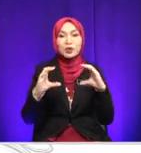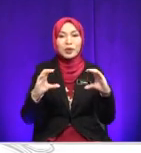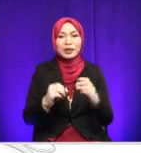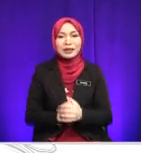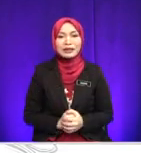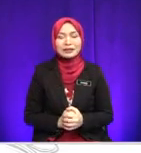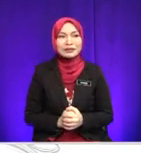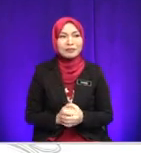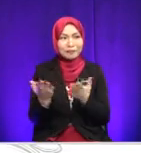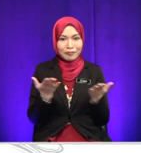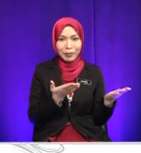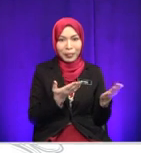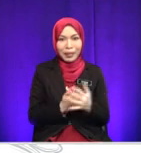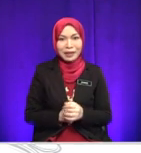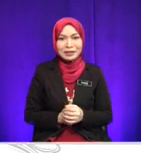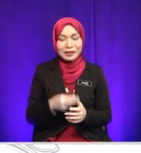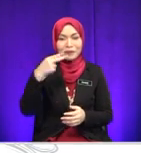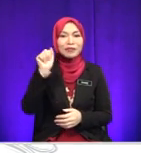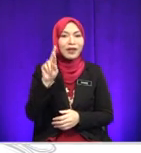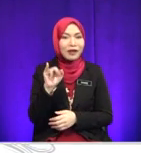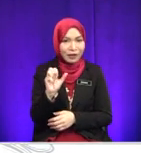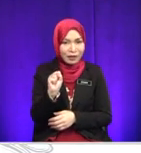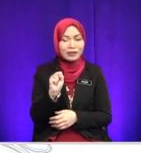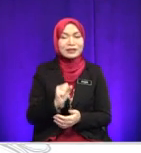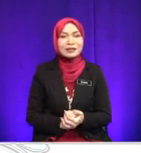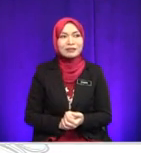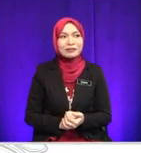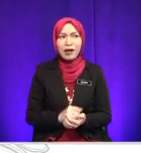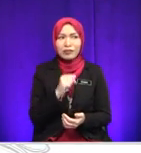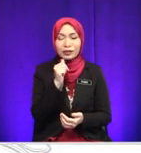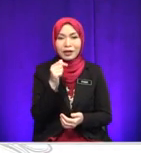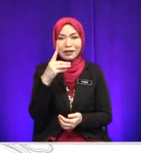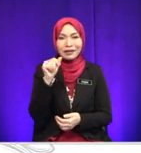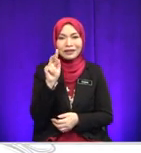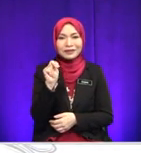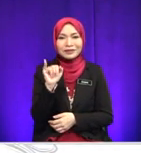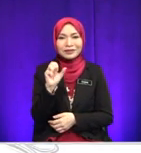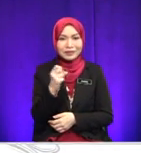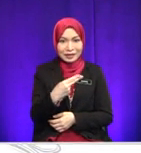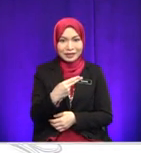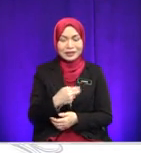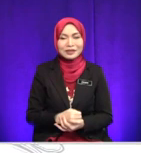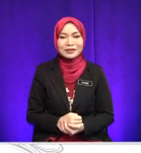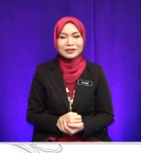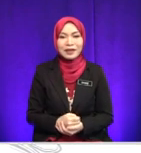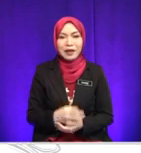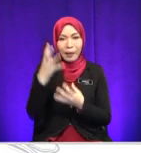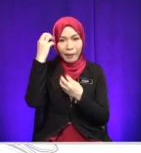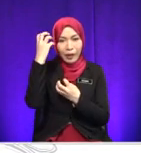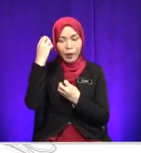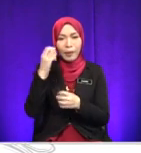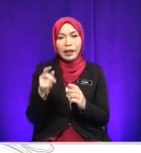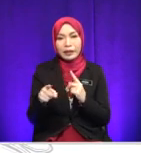nak? Silakan. Okay. Haris pula. Dennis. Maklumat tambahan yang ingin saya ketahui ialah yang